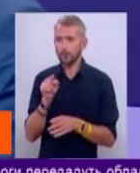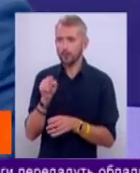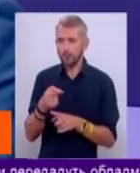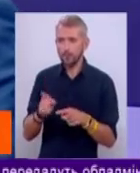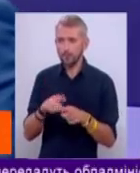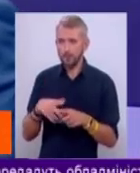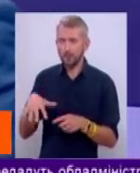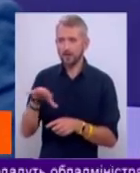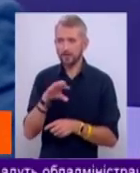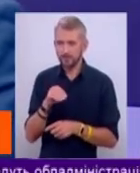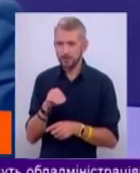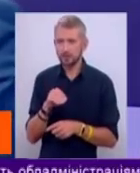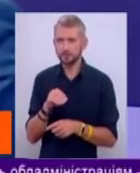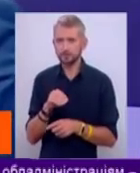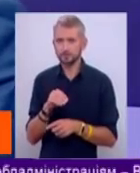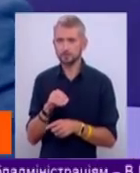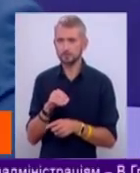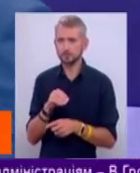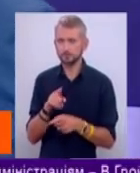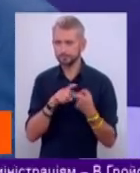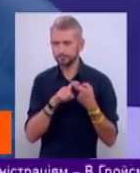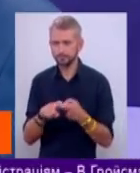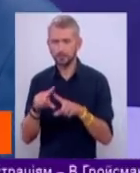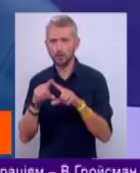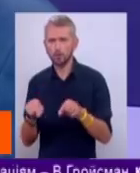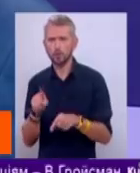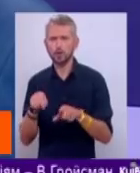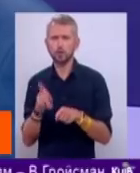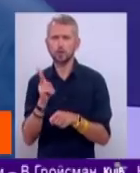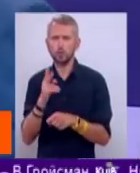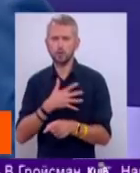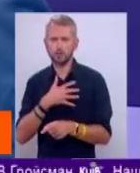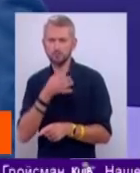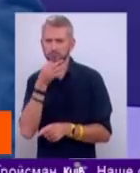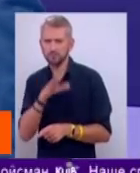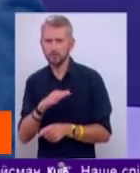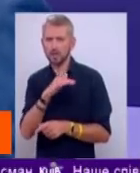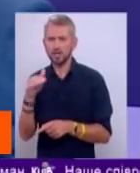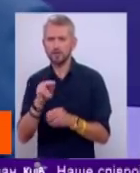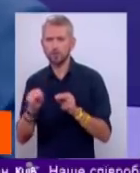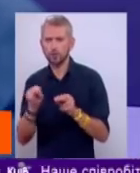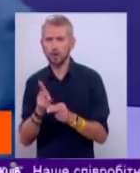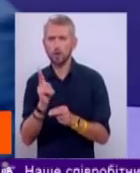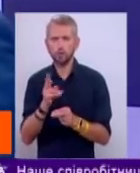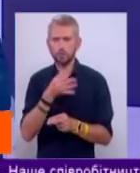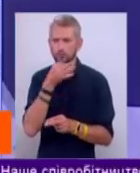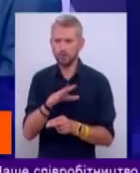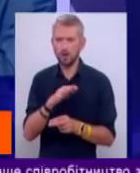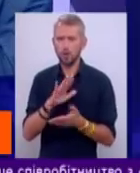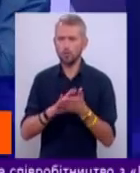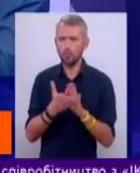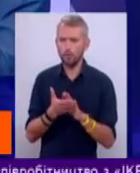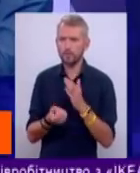все проєктують і на школу. Інколи хтось незадоволений там рівнем викладання, хтось незадоволений умовами, звичайно, виникають ці